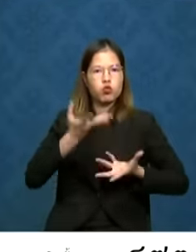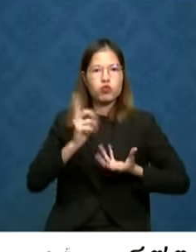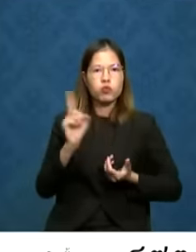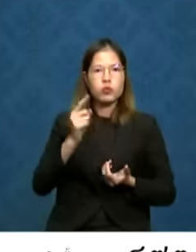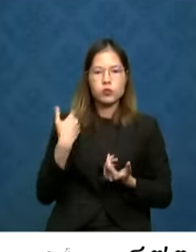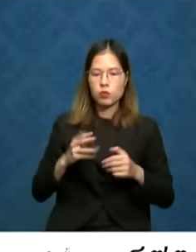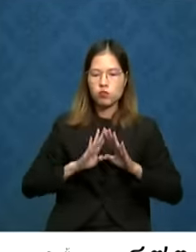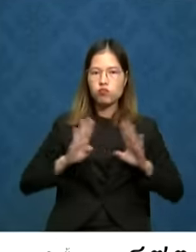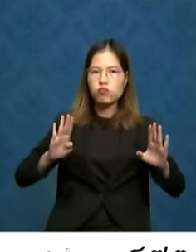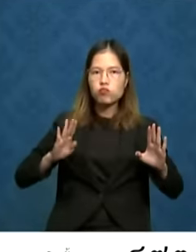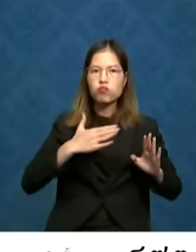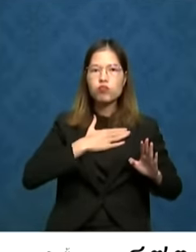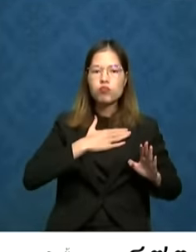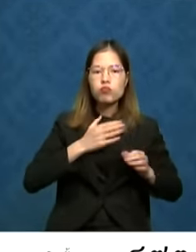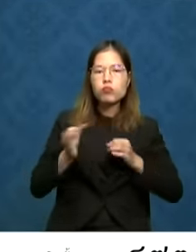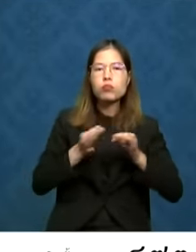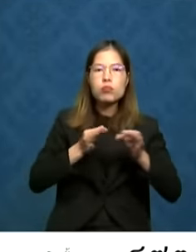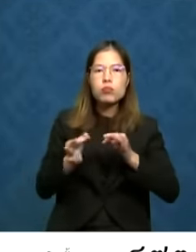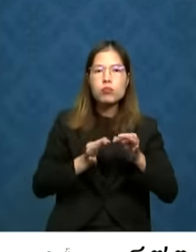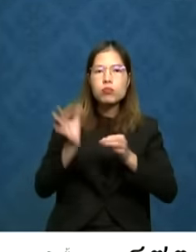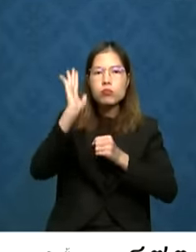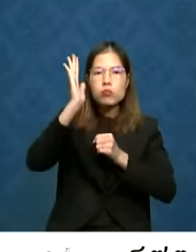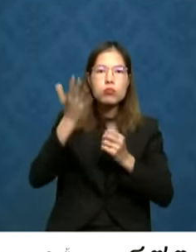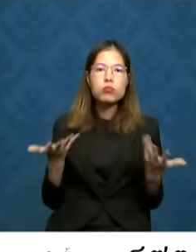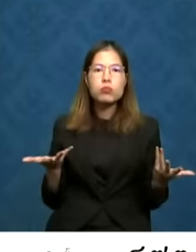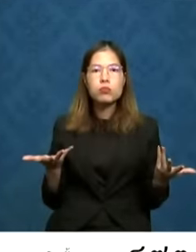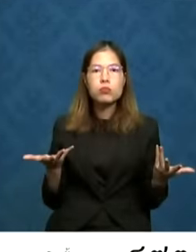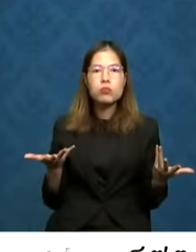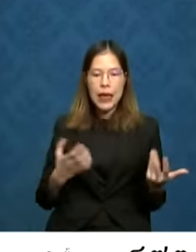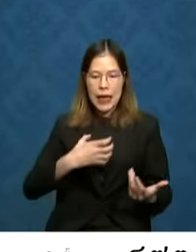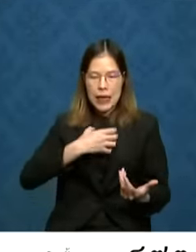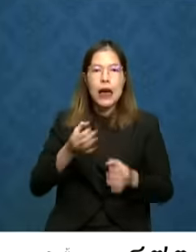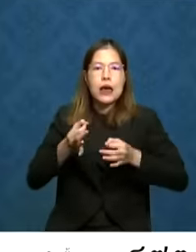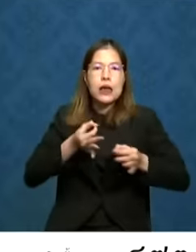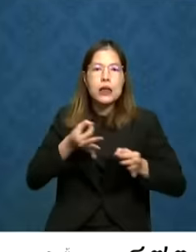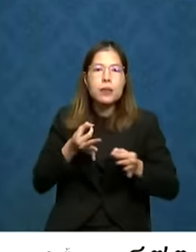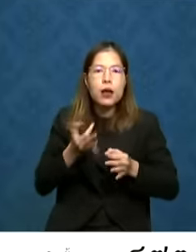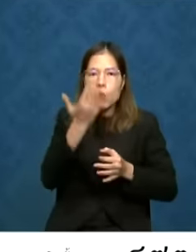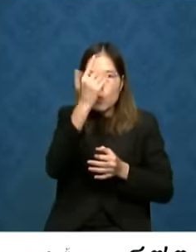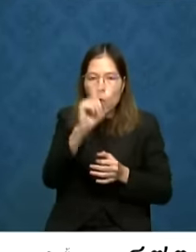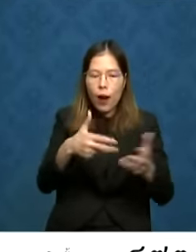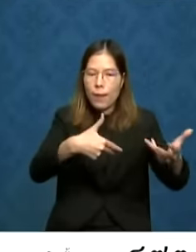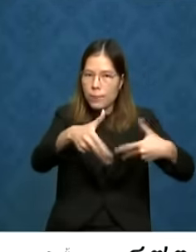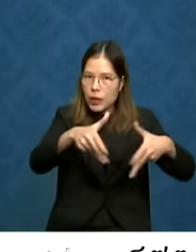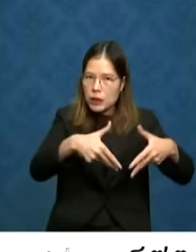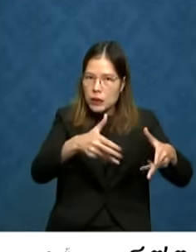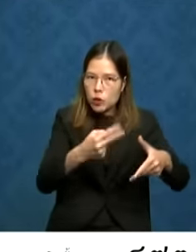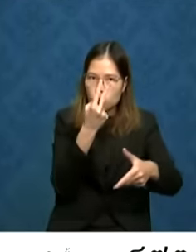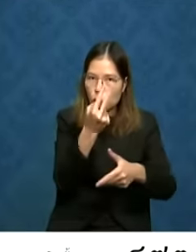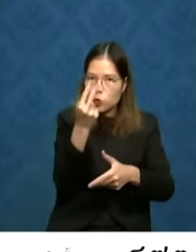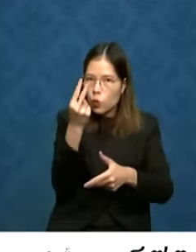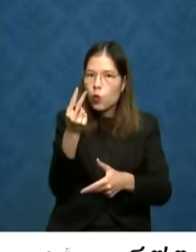ท่านไม่เปิดให้ผมได้ชี้แจงผมแ่ต้การชชชี้แจงพอประชาชนทางบ้านเขาตดตามกนอยู่